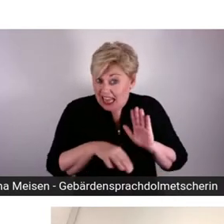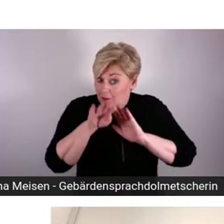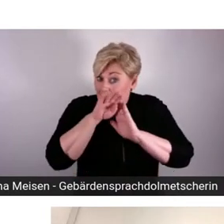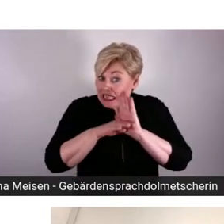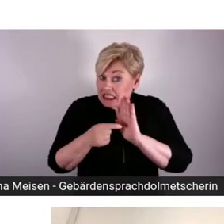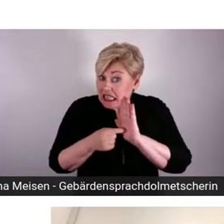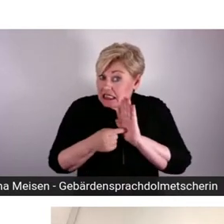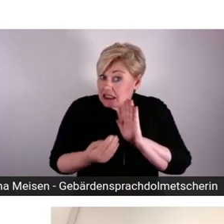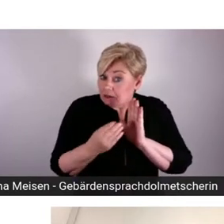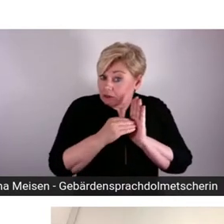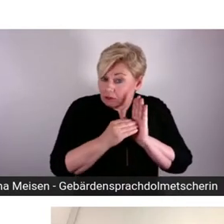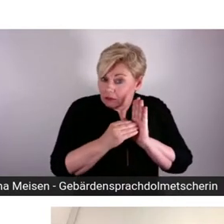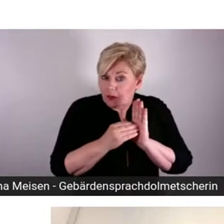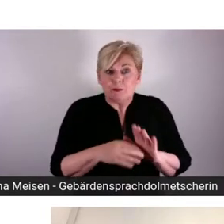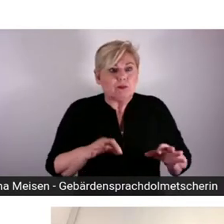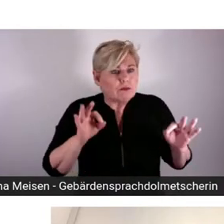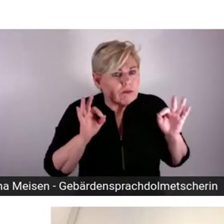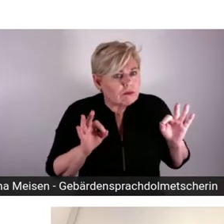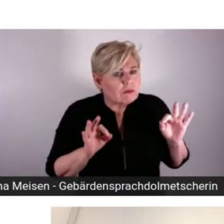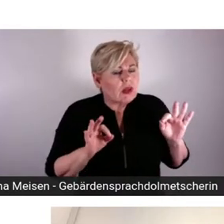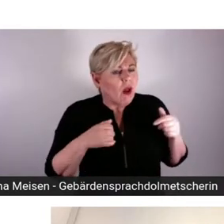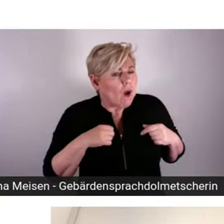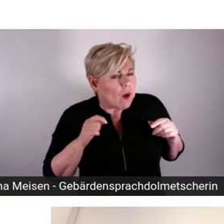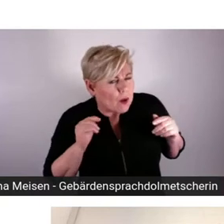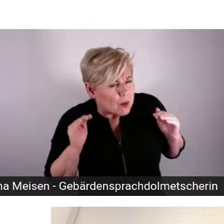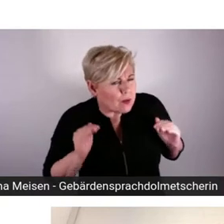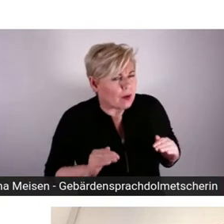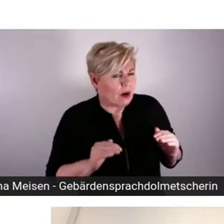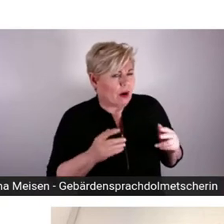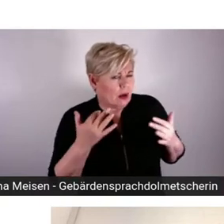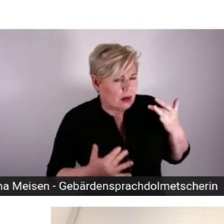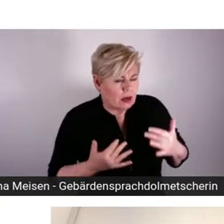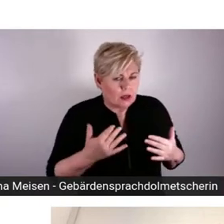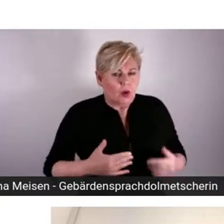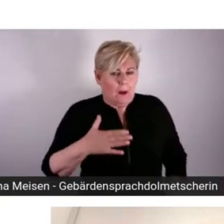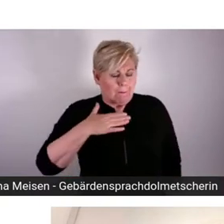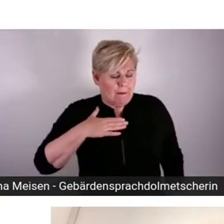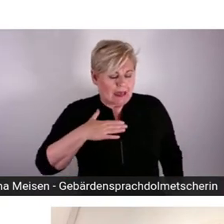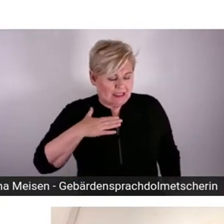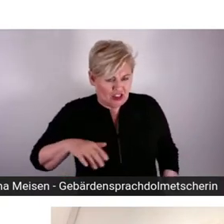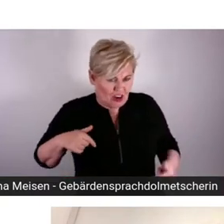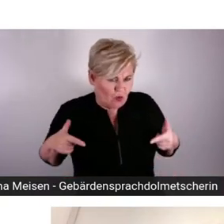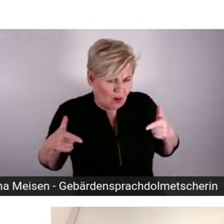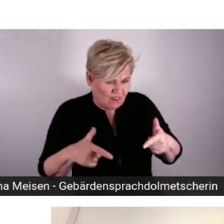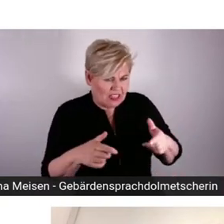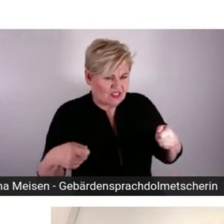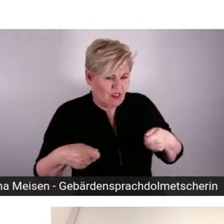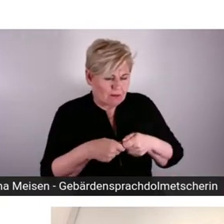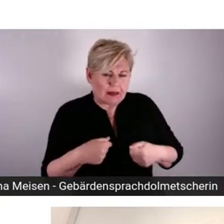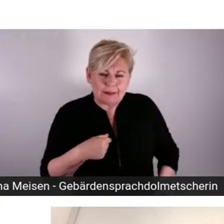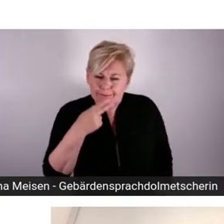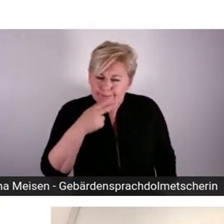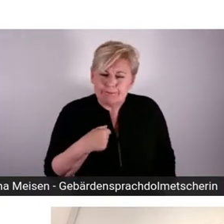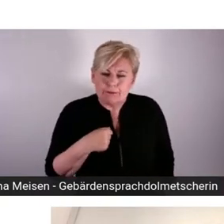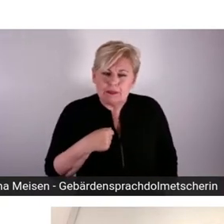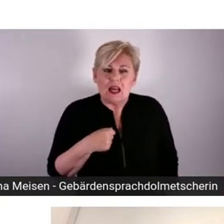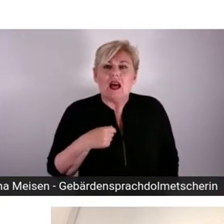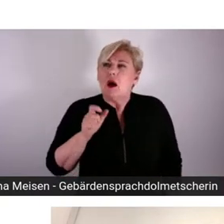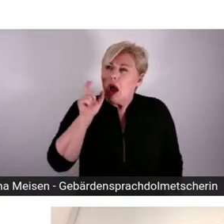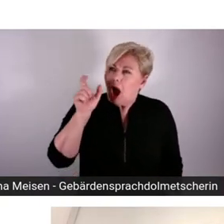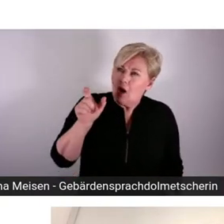ist, unglaublich schön und runtergerechnet ist. Und wenn wir als Paritätischer Wohlfahrtsverband die Kriterien, die die